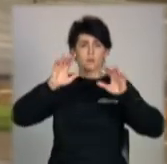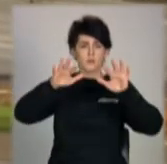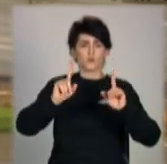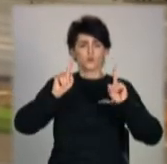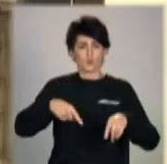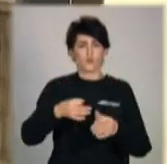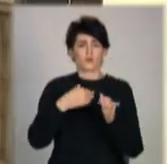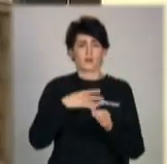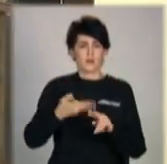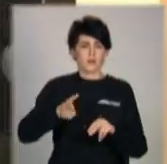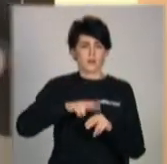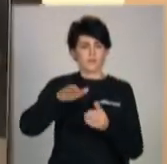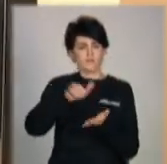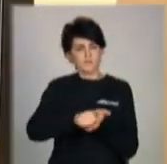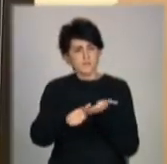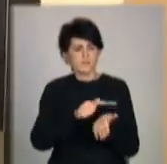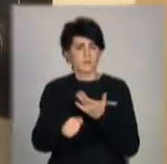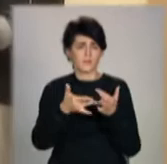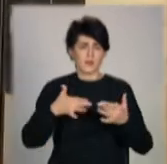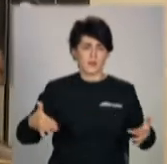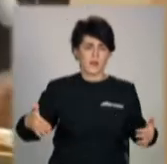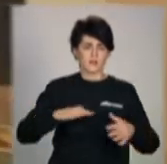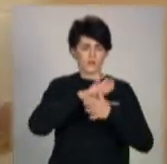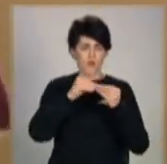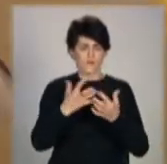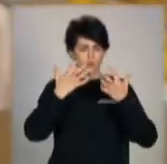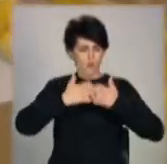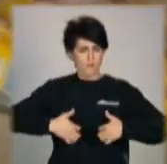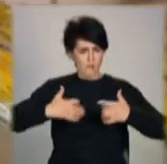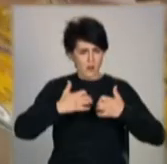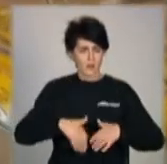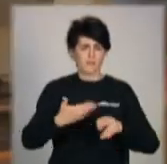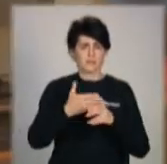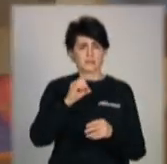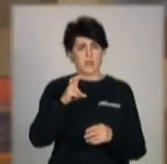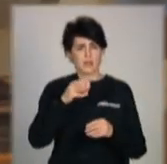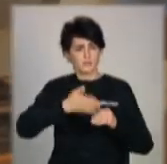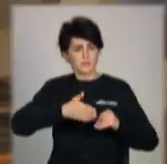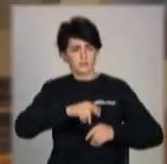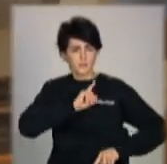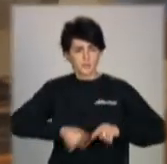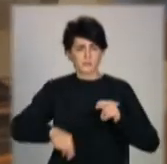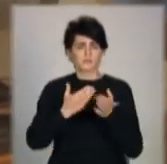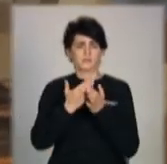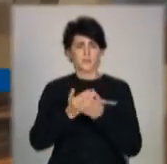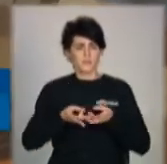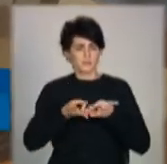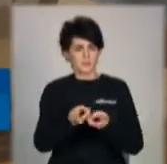для шинкування, і пароконвектоматами. Це допомагає салати нарізати швидше, запіканки зробити,